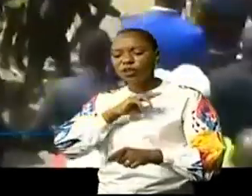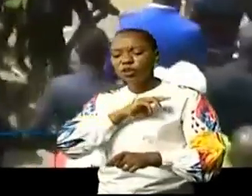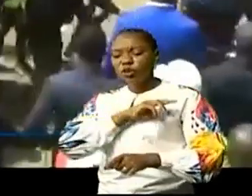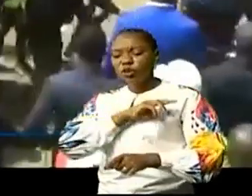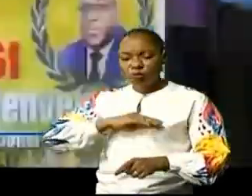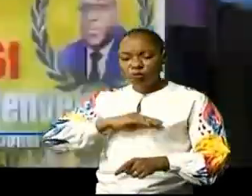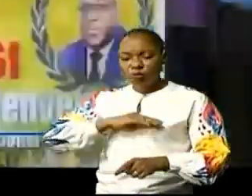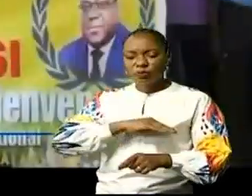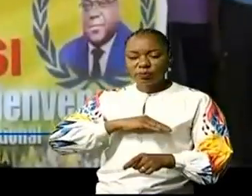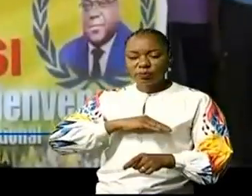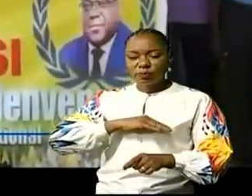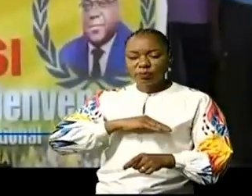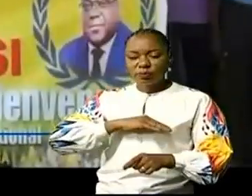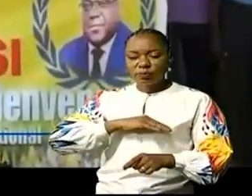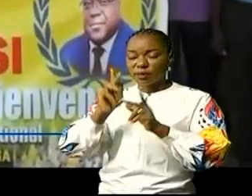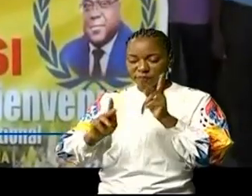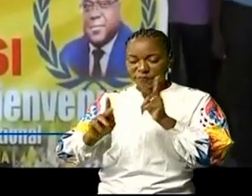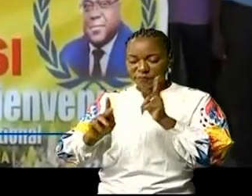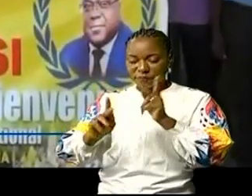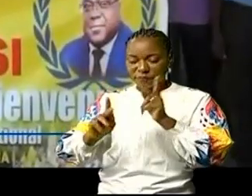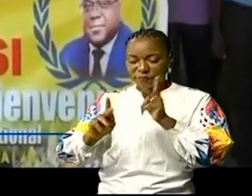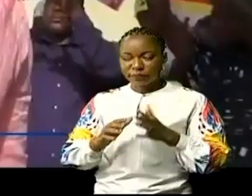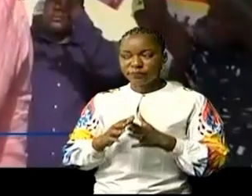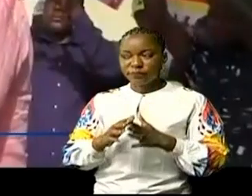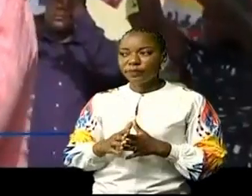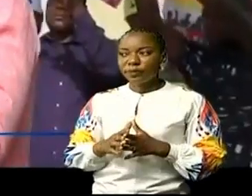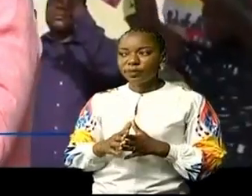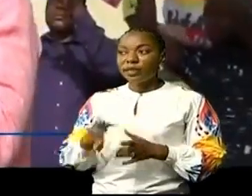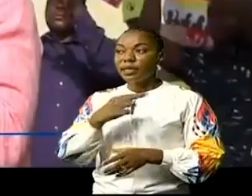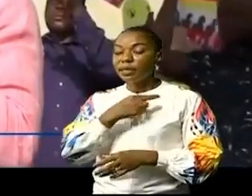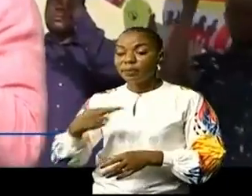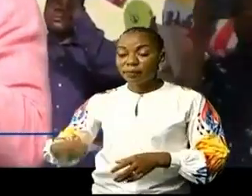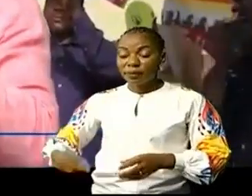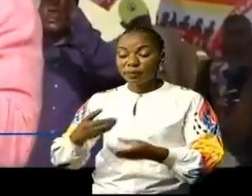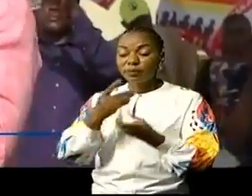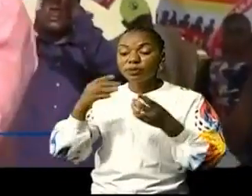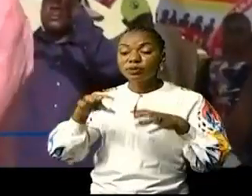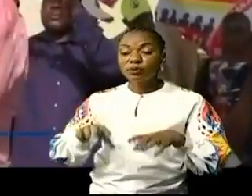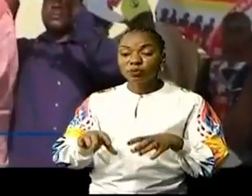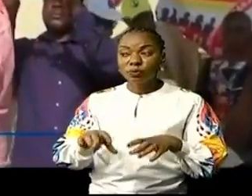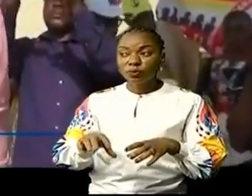des électeurs. RDCI, République démocratique du Congo.